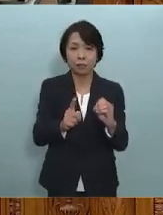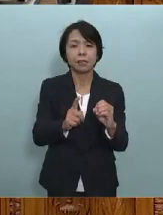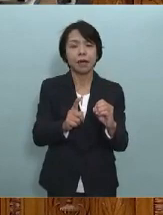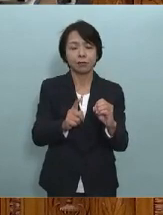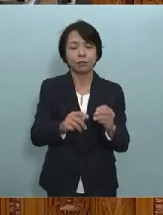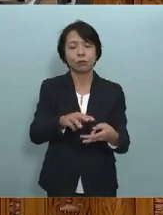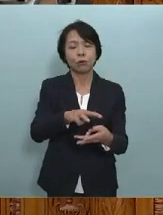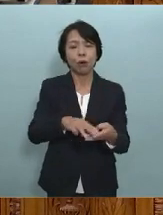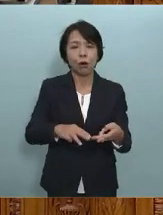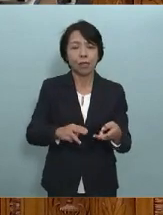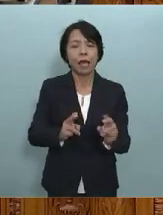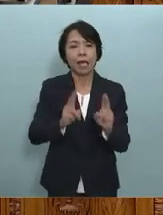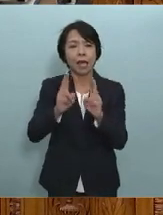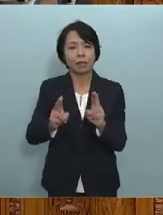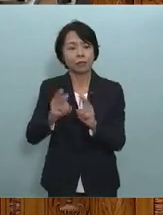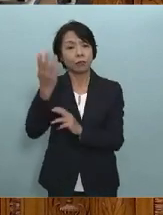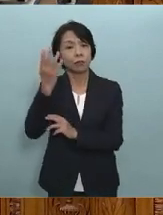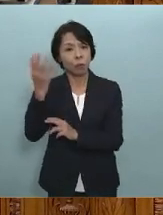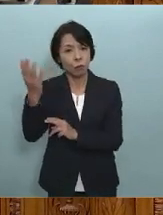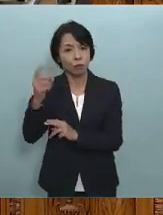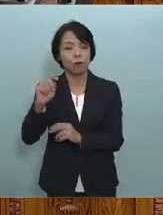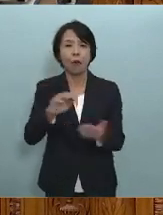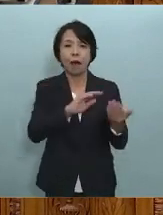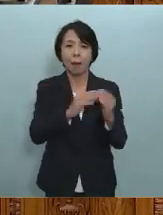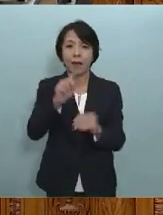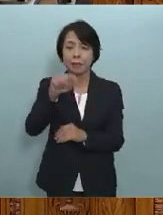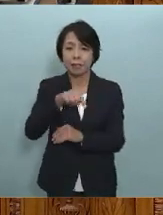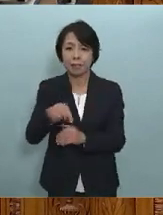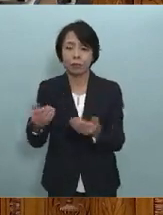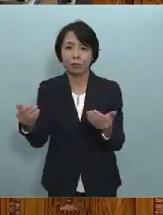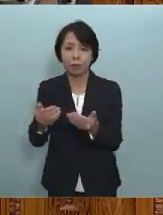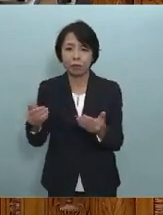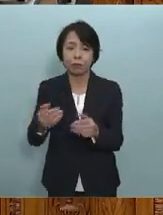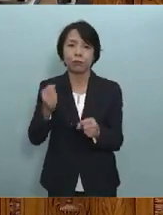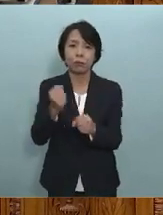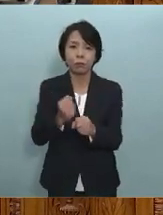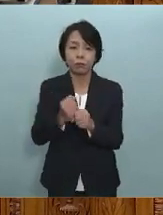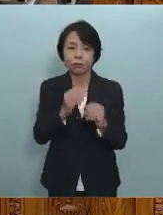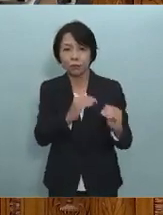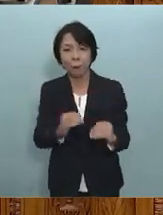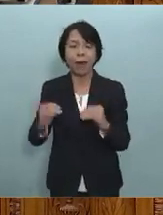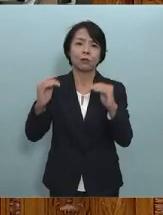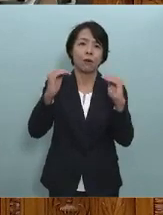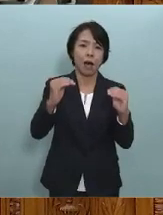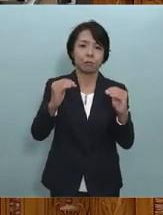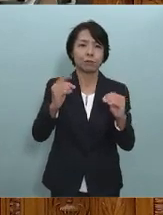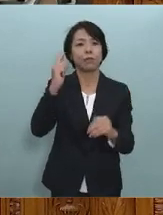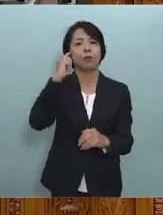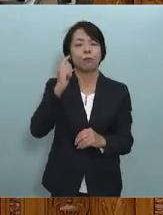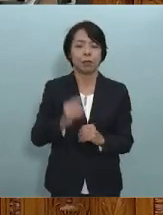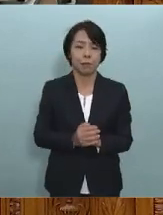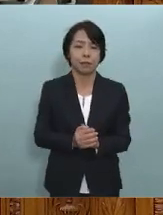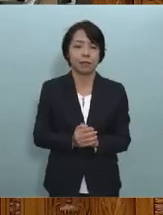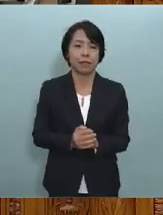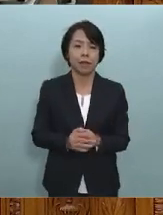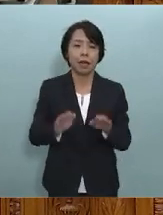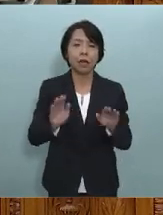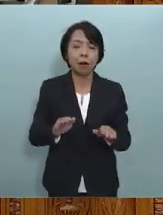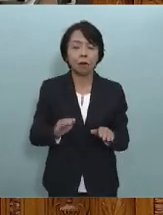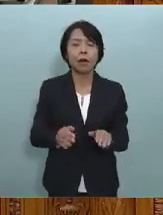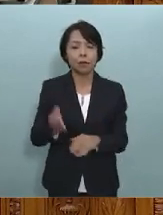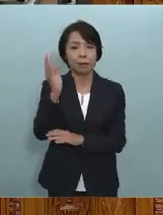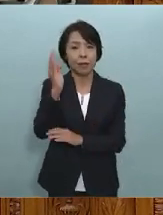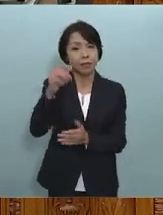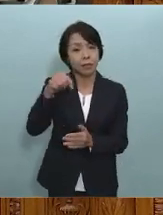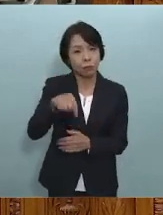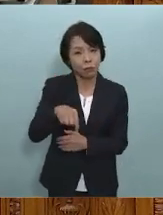国家構想は町人仕事創生のバージョンアップ版です今回の初心表明